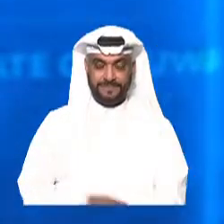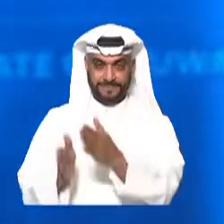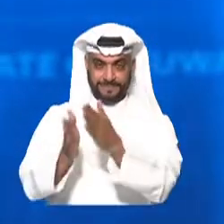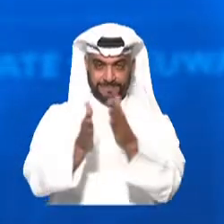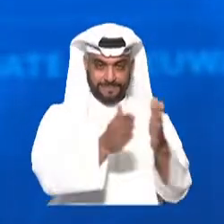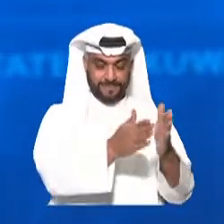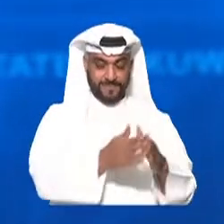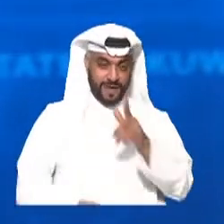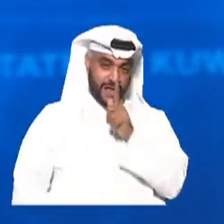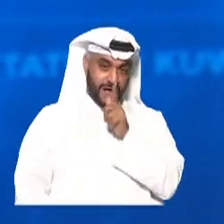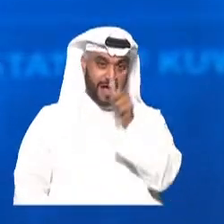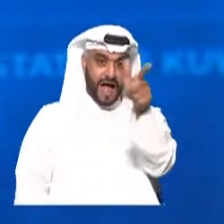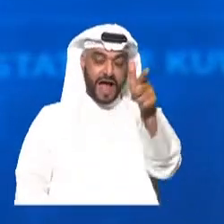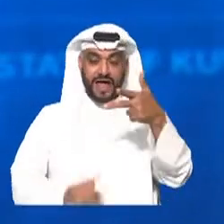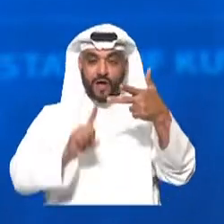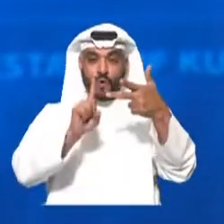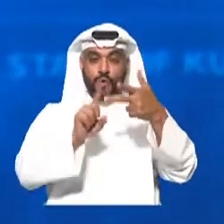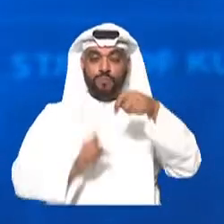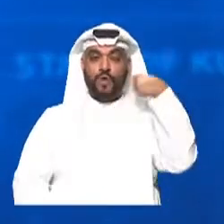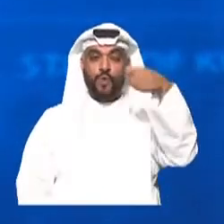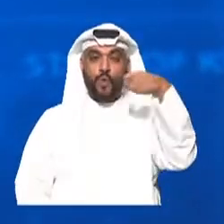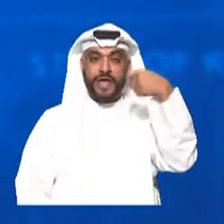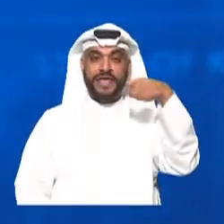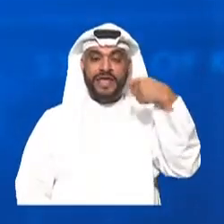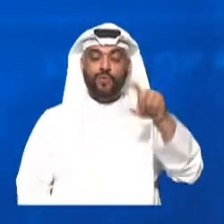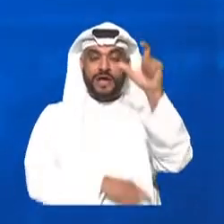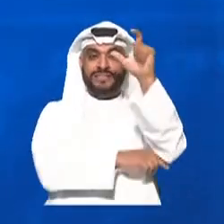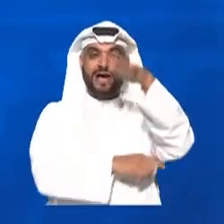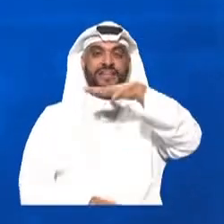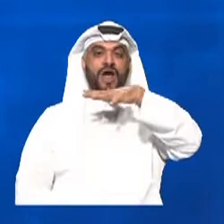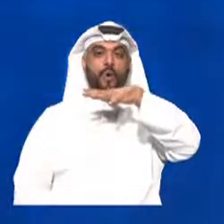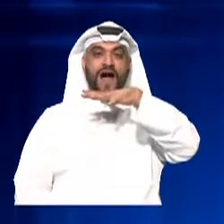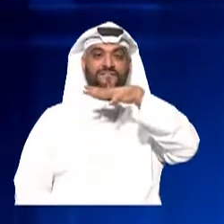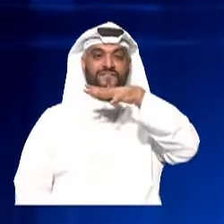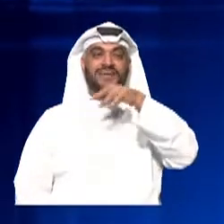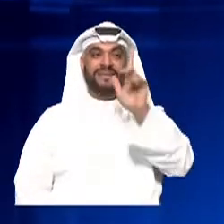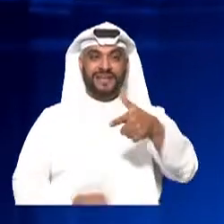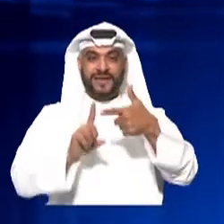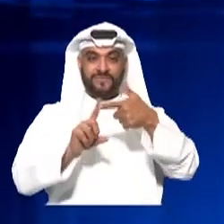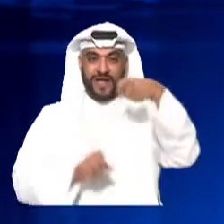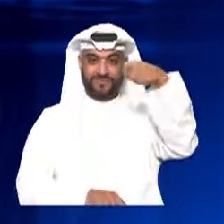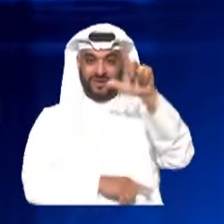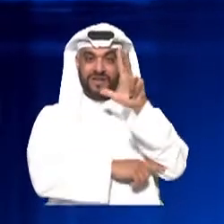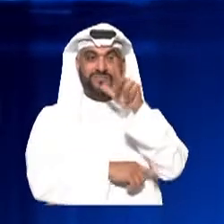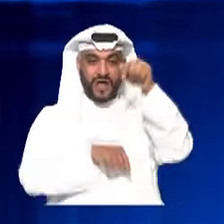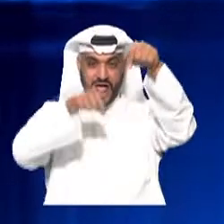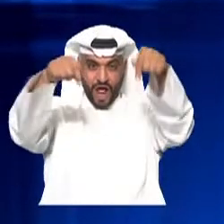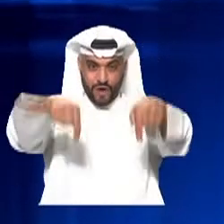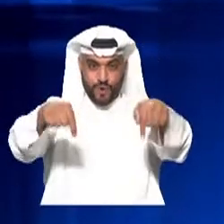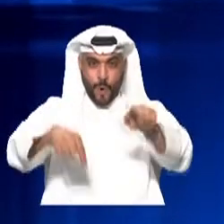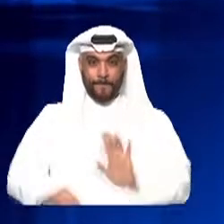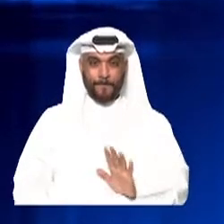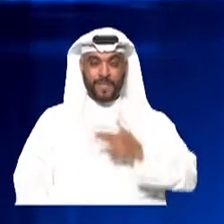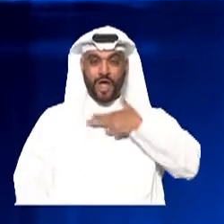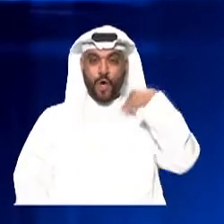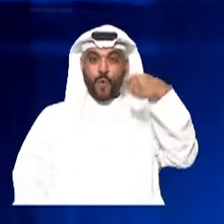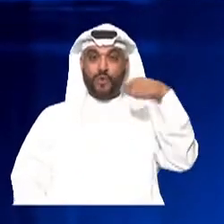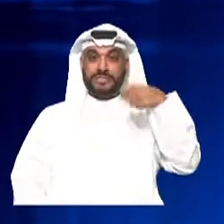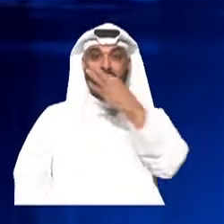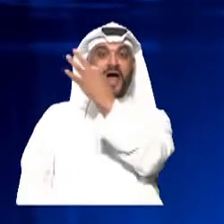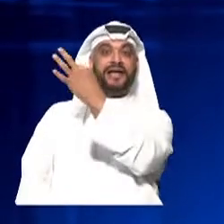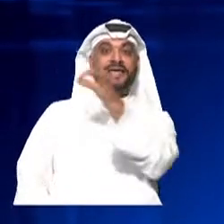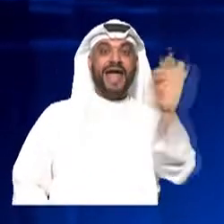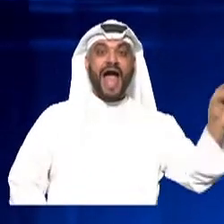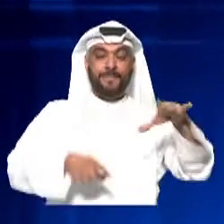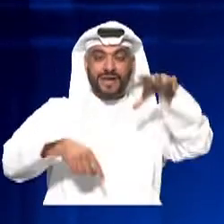قال وكيل وزارة الأوقاف والشؤون الإسلامية الكويتية المهندس فريد عمادي اليوم إن وزراء الأوقاف بدول